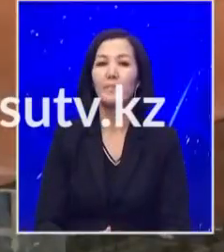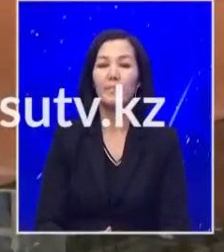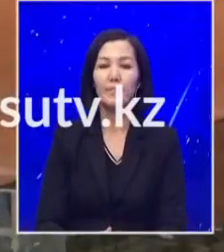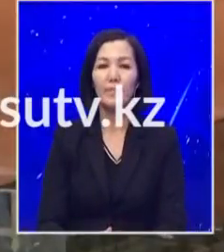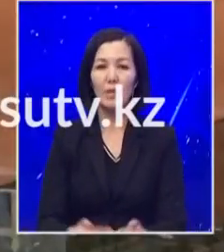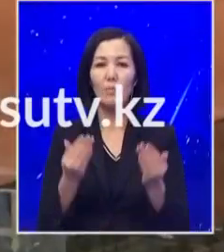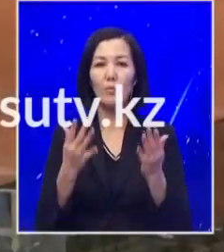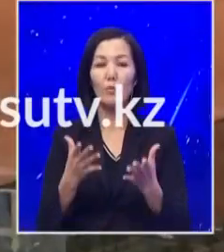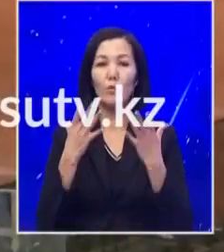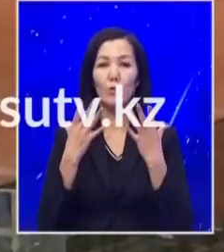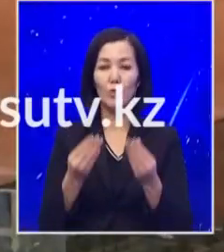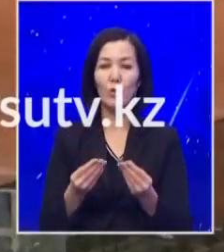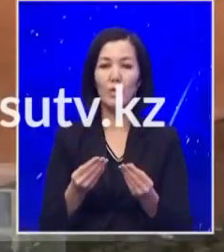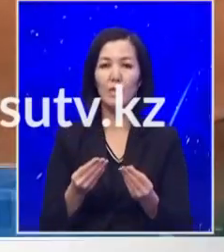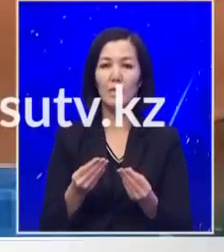Бүгінгі таңда